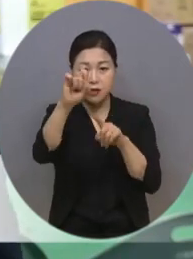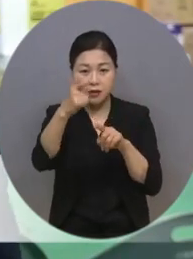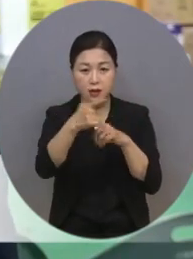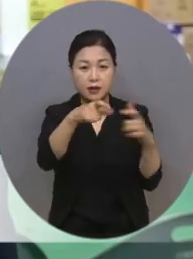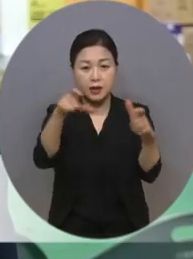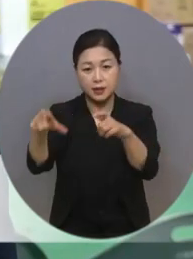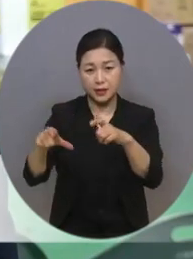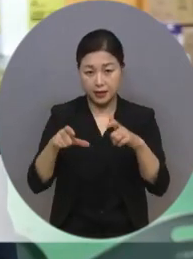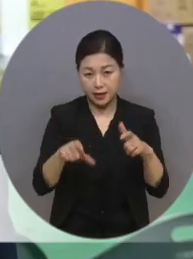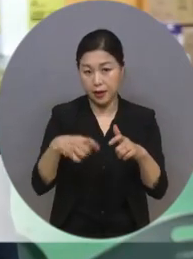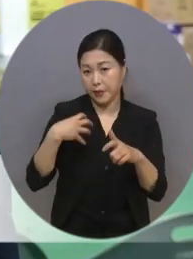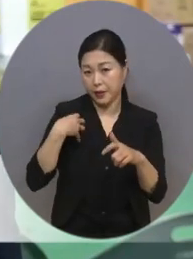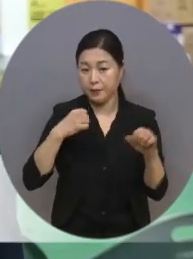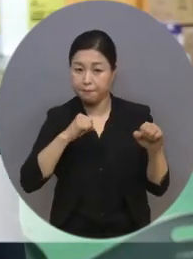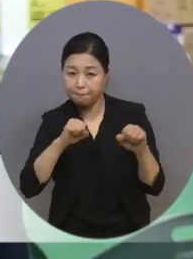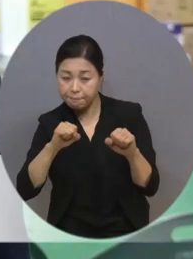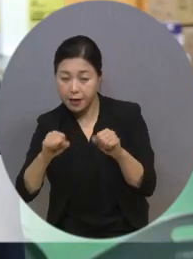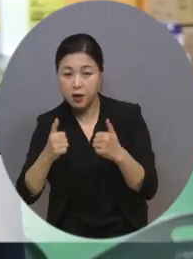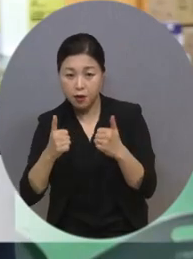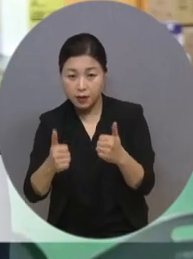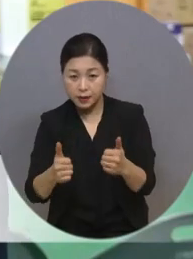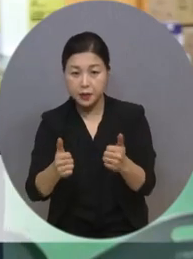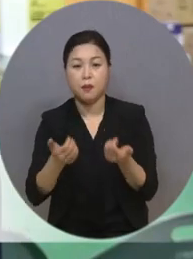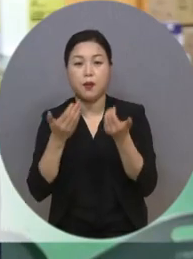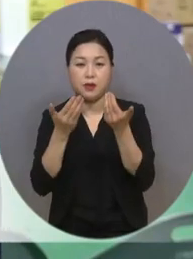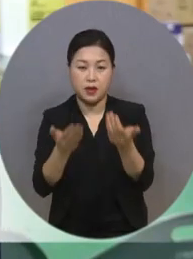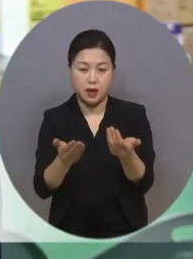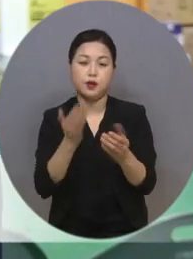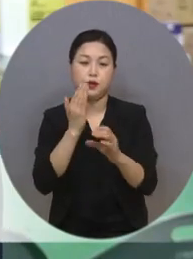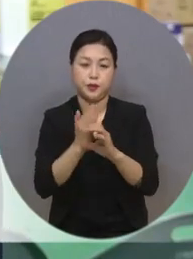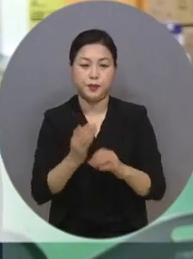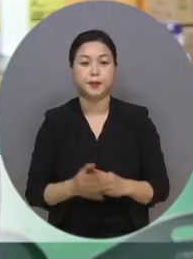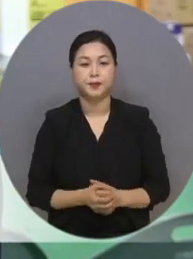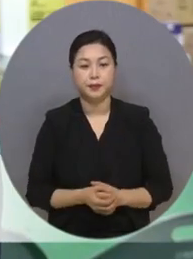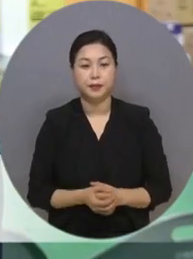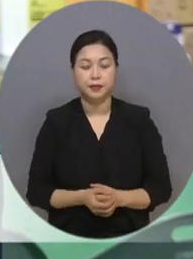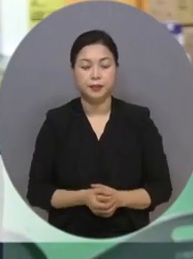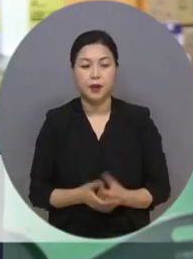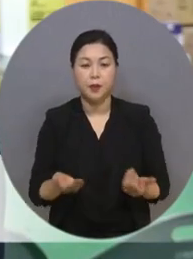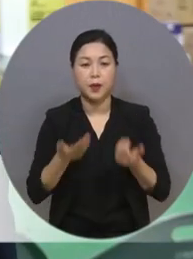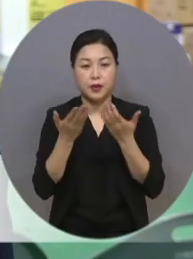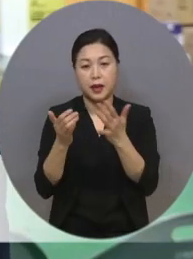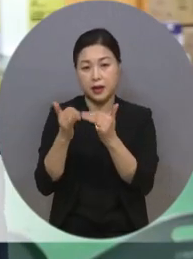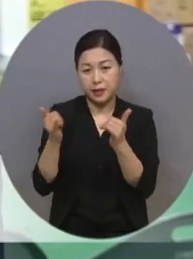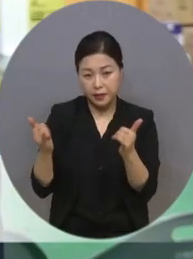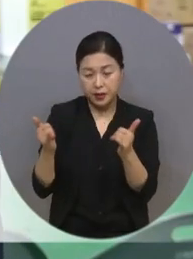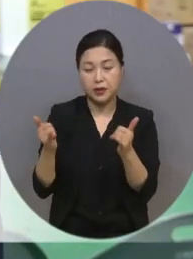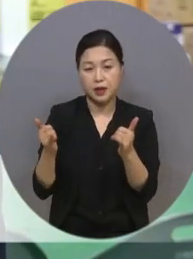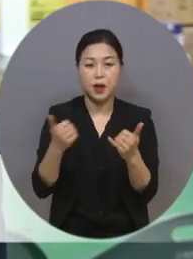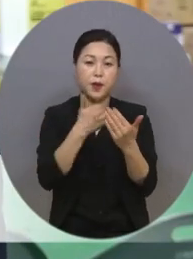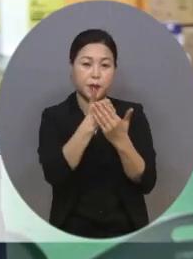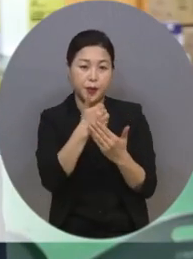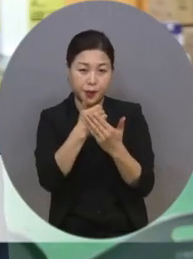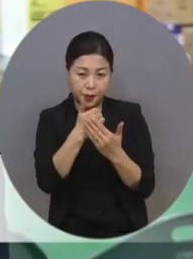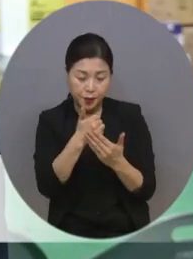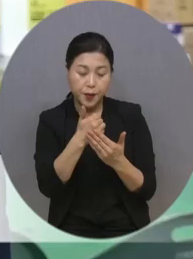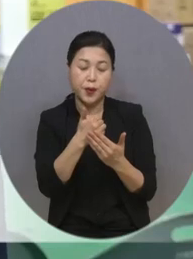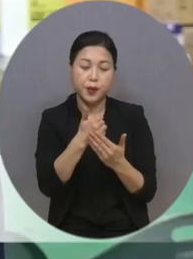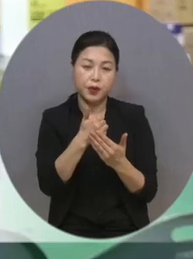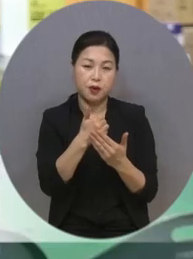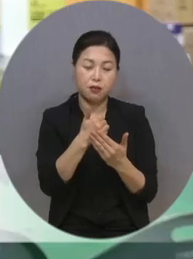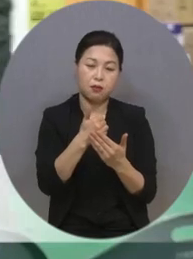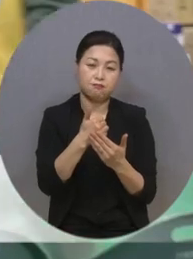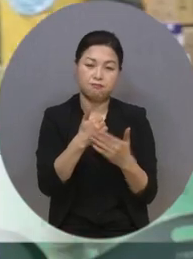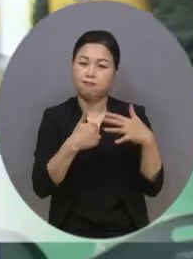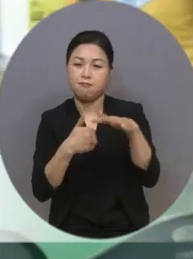봉사회에서 각자 맡은 소임들을 가지고 봉사활동을 하고 있어요. 그 봉사원들이 또 위로받고 소외감 느끼지